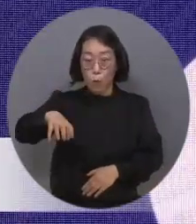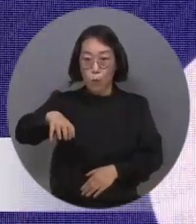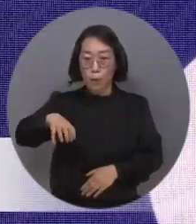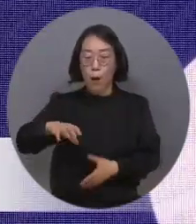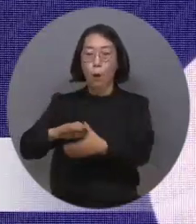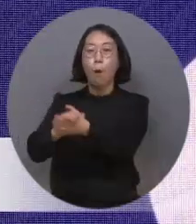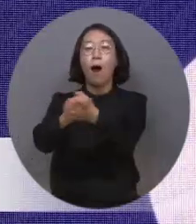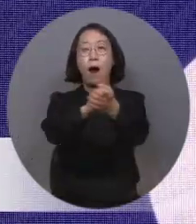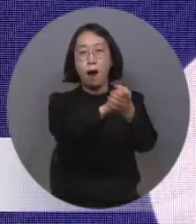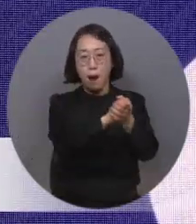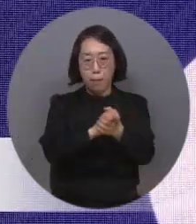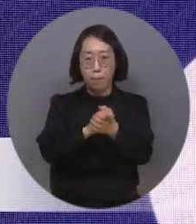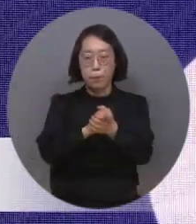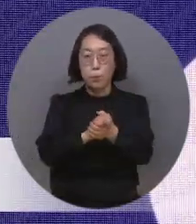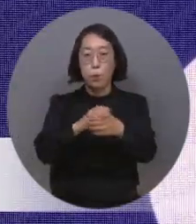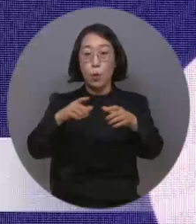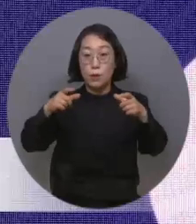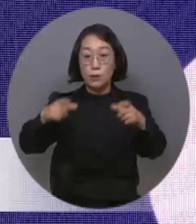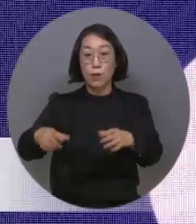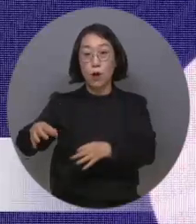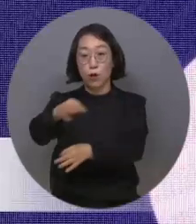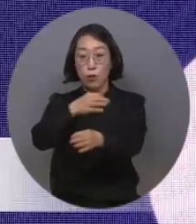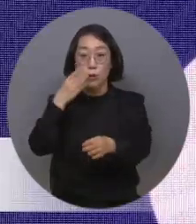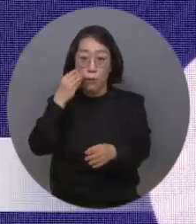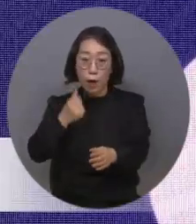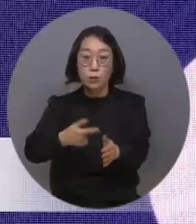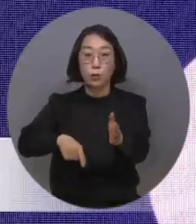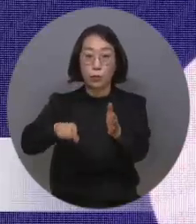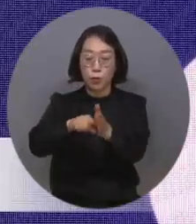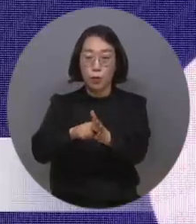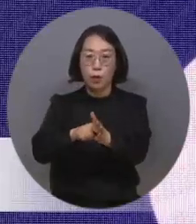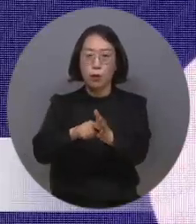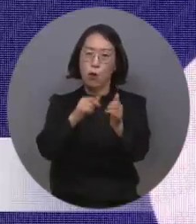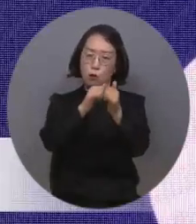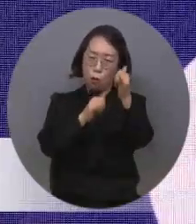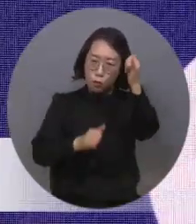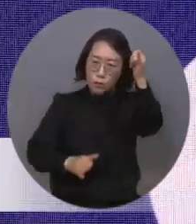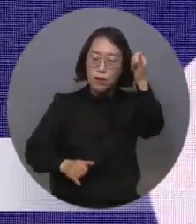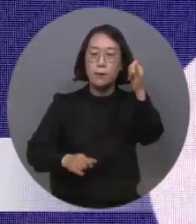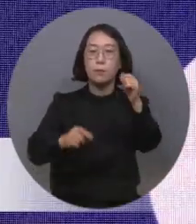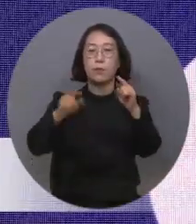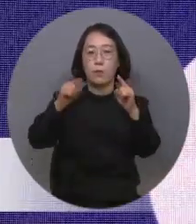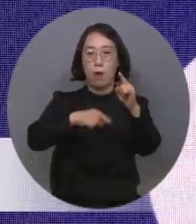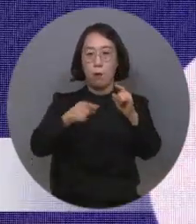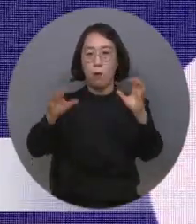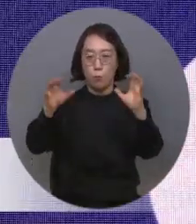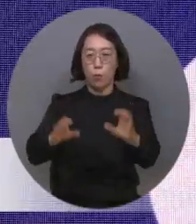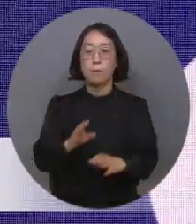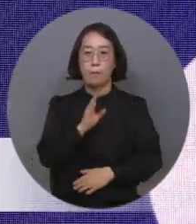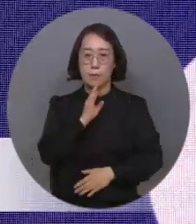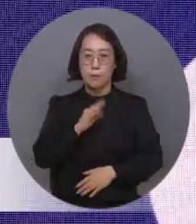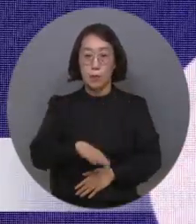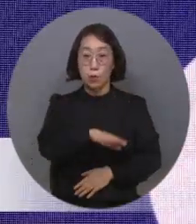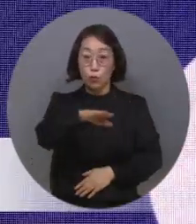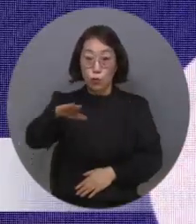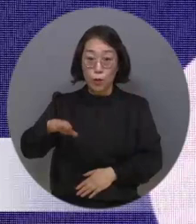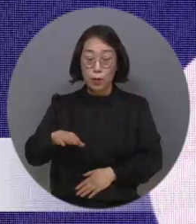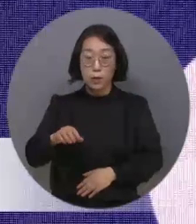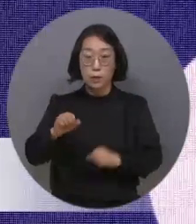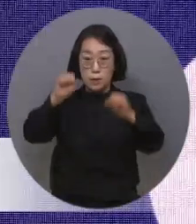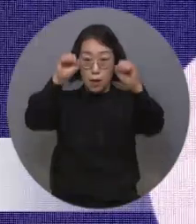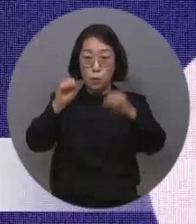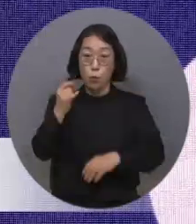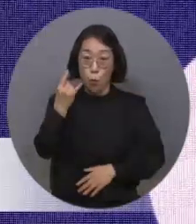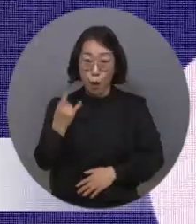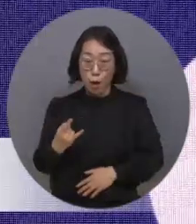지역경제 활성화에 기여하는 역사 깊은 대회입니다. 저희 전라남도 체육회에서는